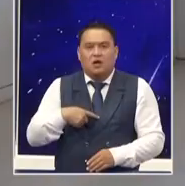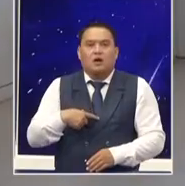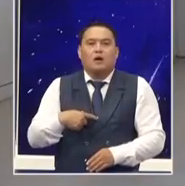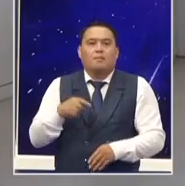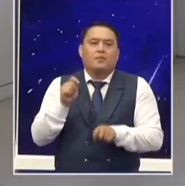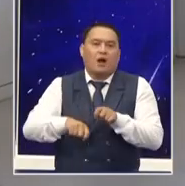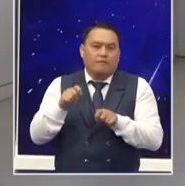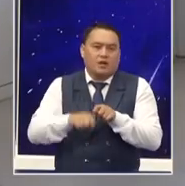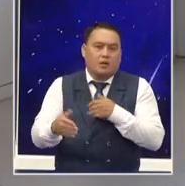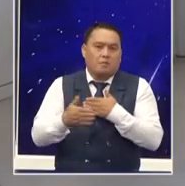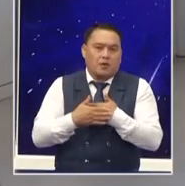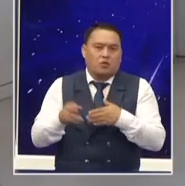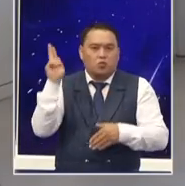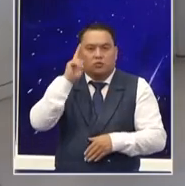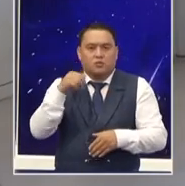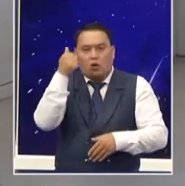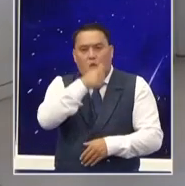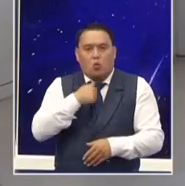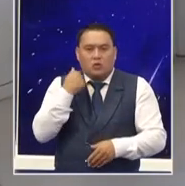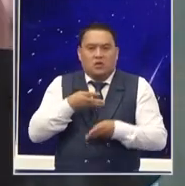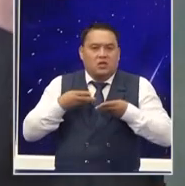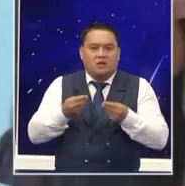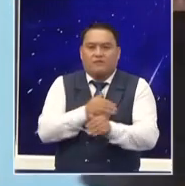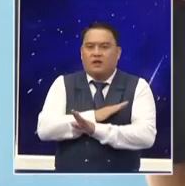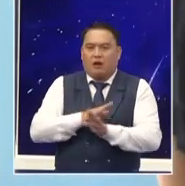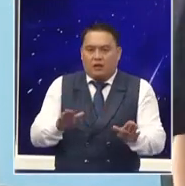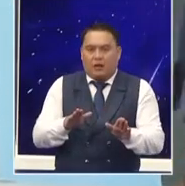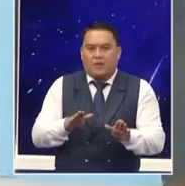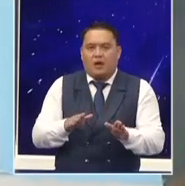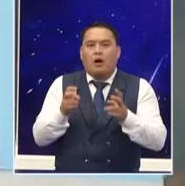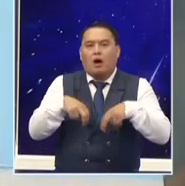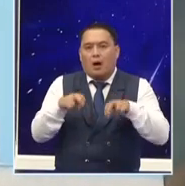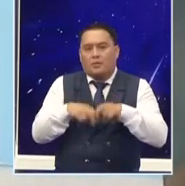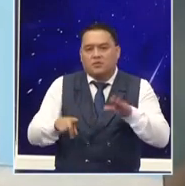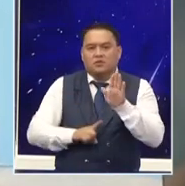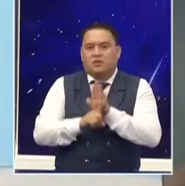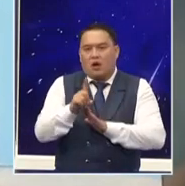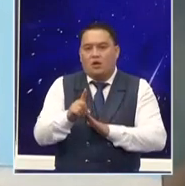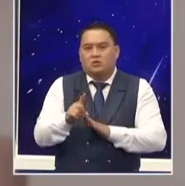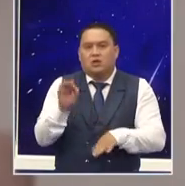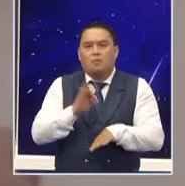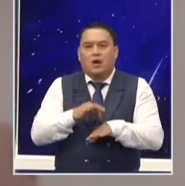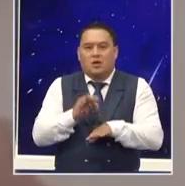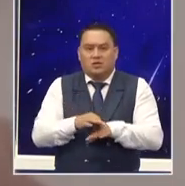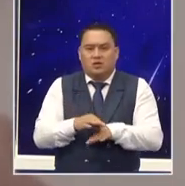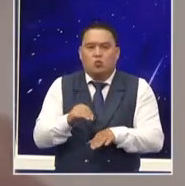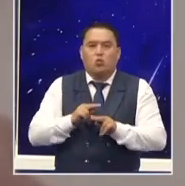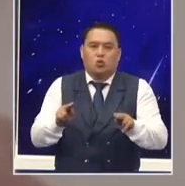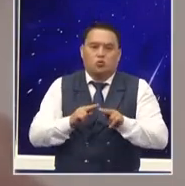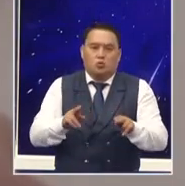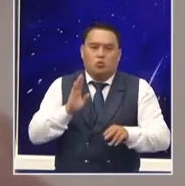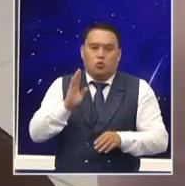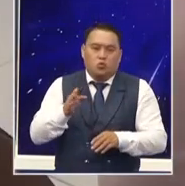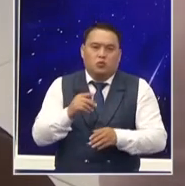разовая проверка перед началом учебного года никак не повлияет на ситуацию. Обследовать на наличие первичных симптомов опасной болезни учителей